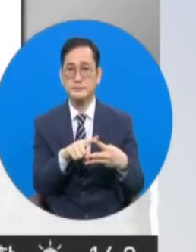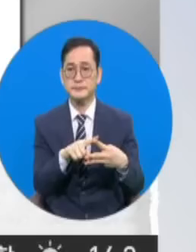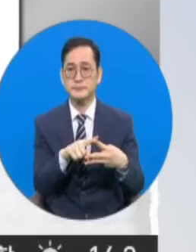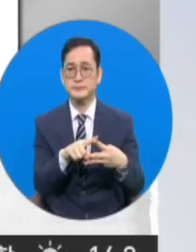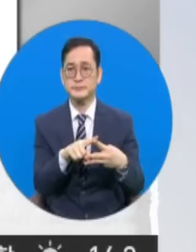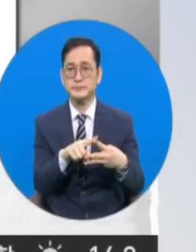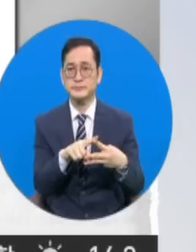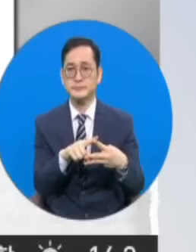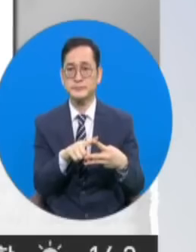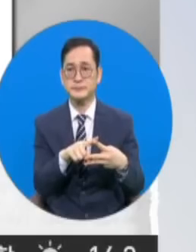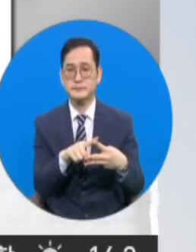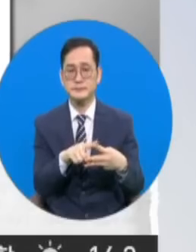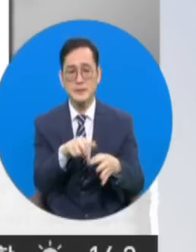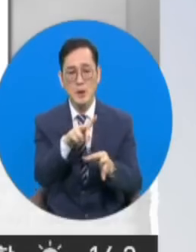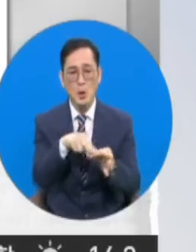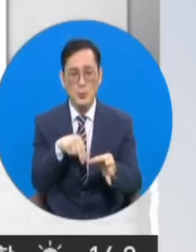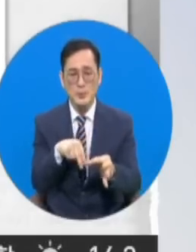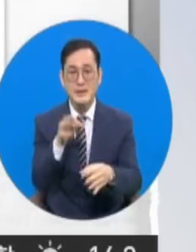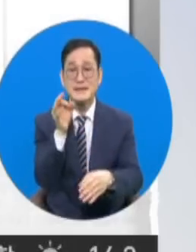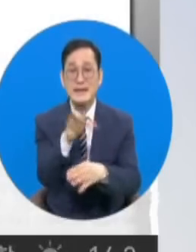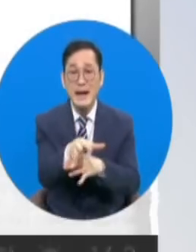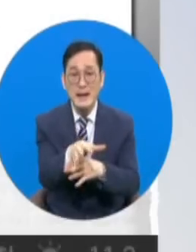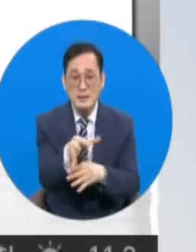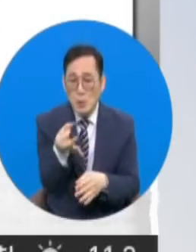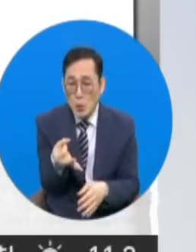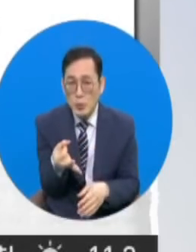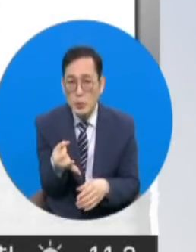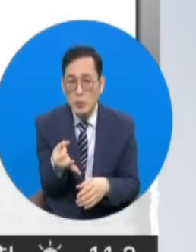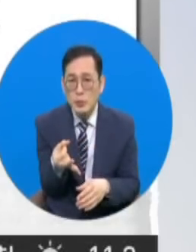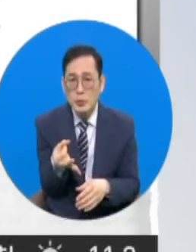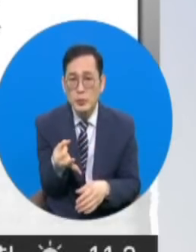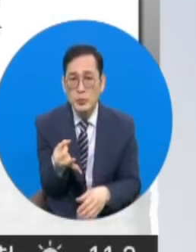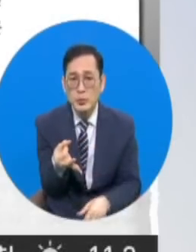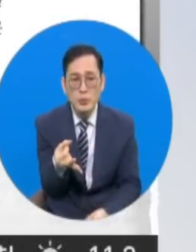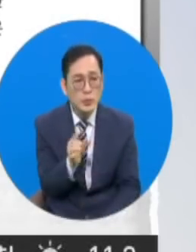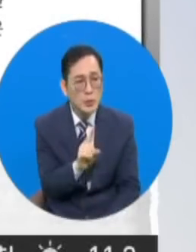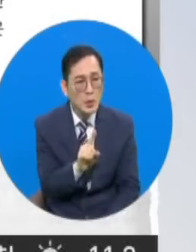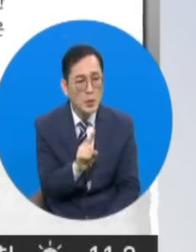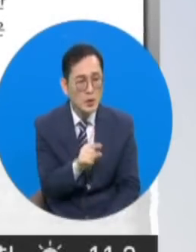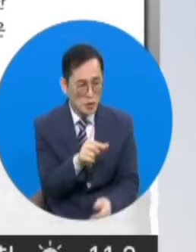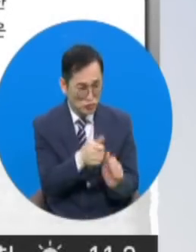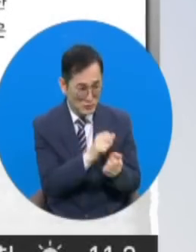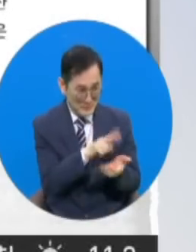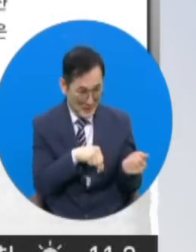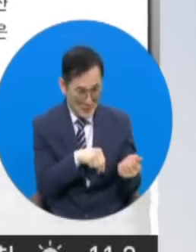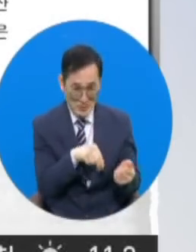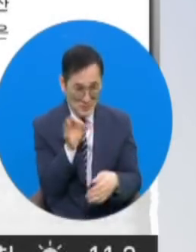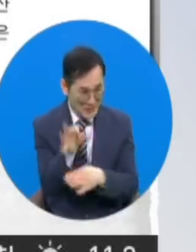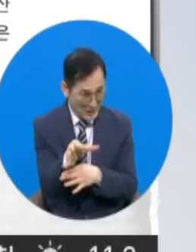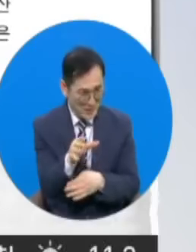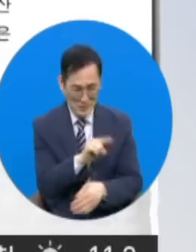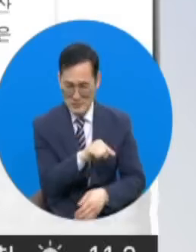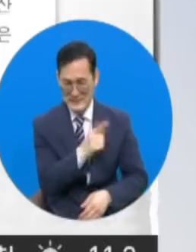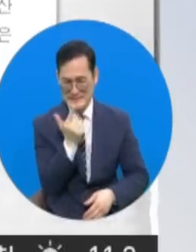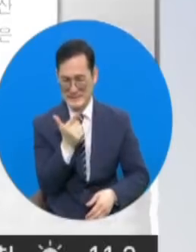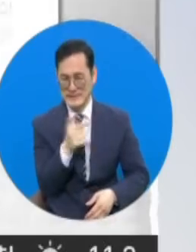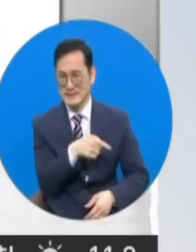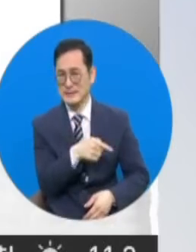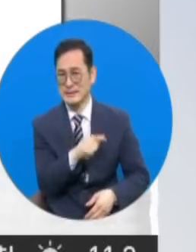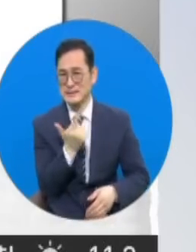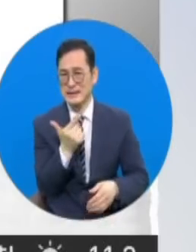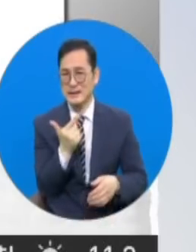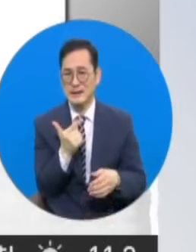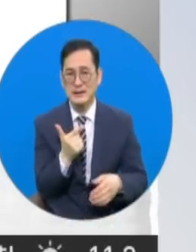코인을 사게 된 시드머니 자금 출처는 어디 있느냐 처음에는 주식 판돈이라고 얘기했는데 그거 아니잖아요 나왔으니까